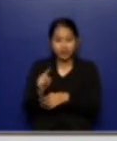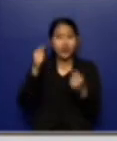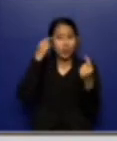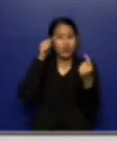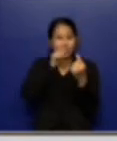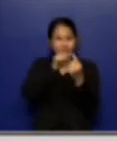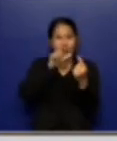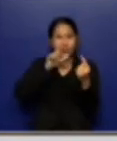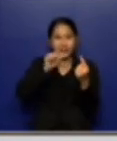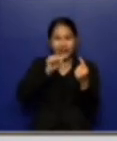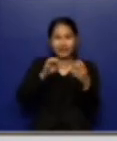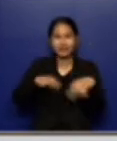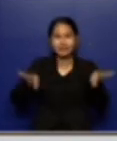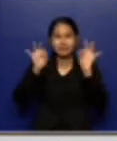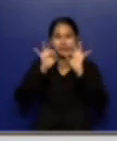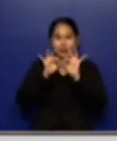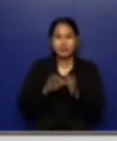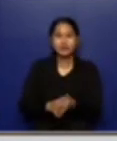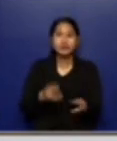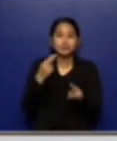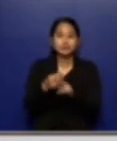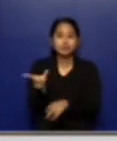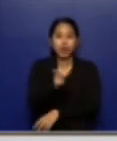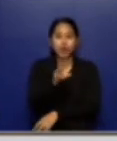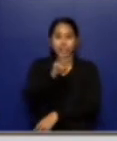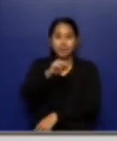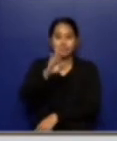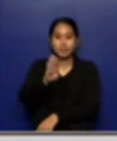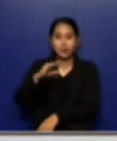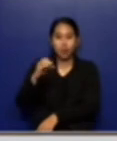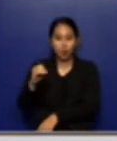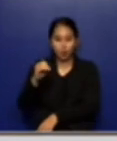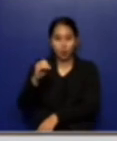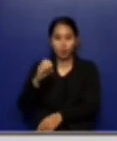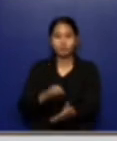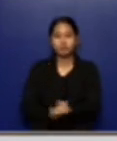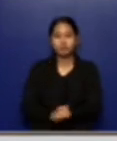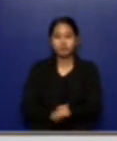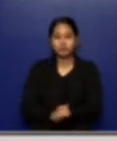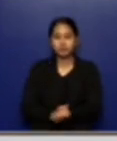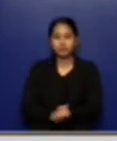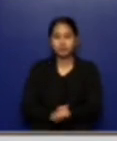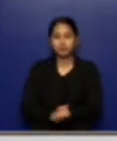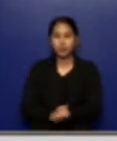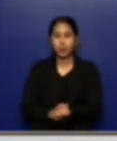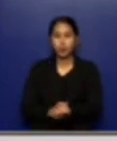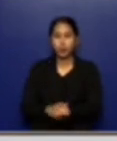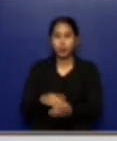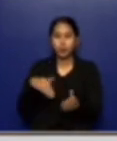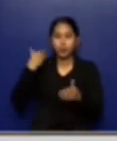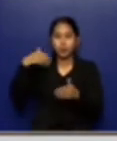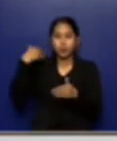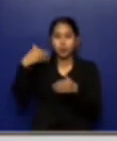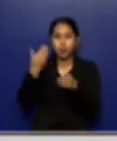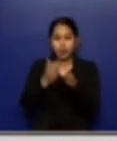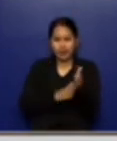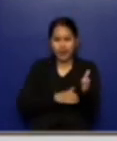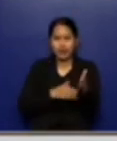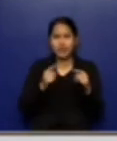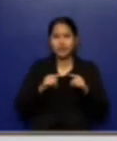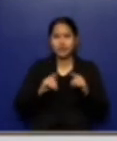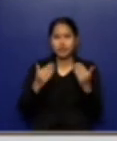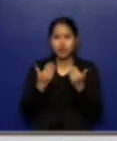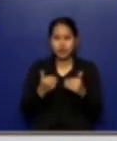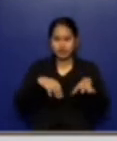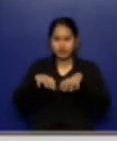ค์เป็นหลัก MBO นะครับ Measurement by Objective ที่ใช้มานานแล้วครับแต่ทุกวันนี้จัดแบ